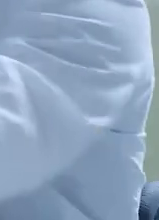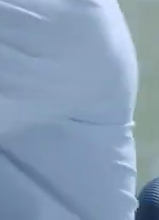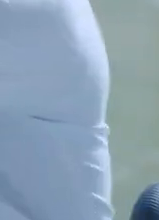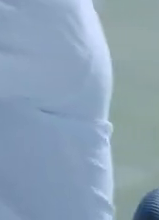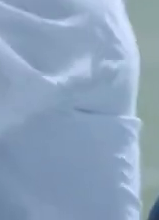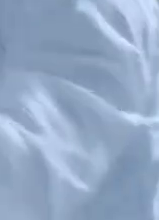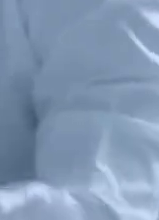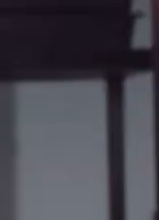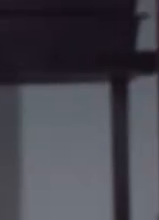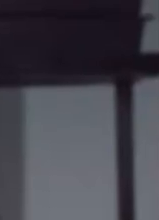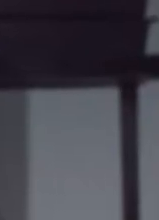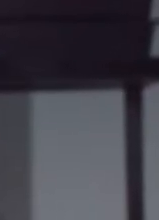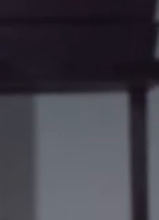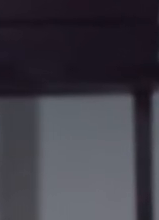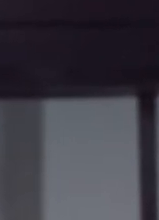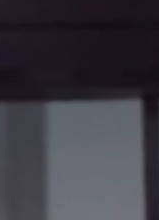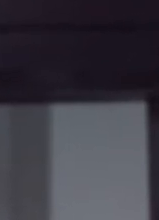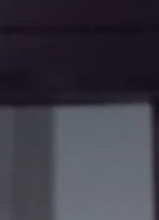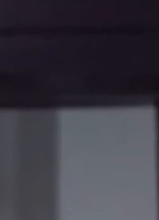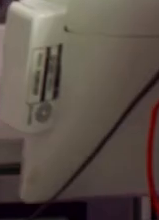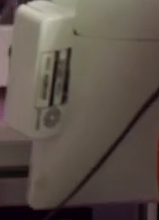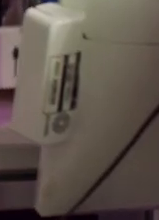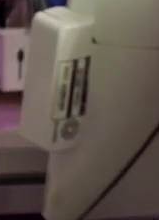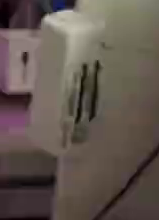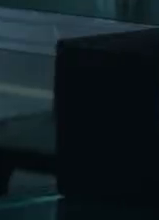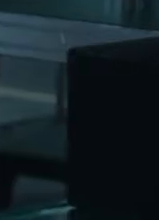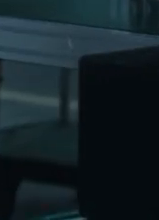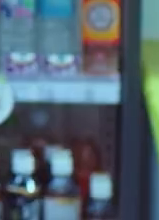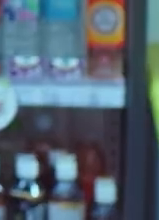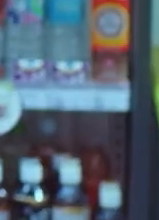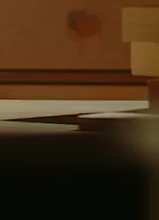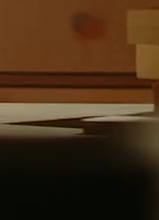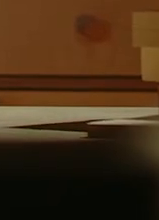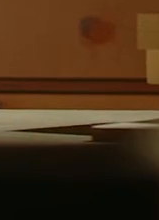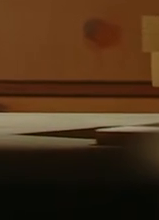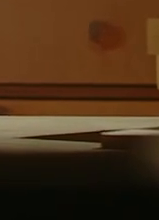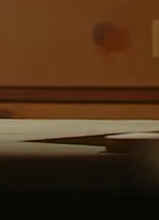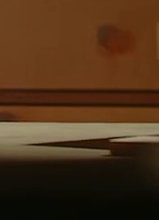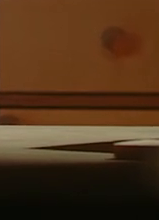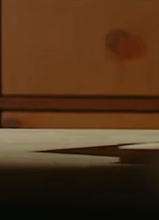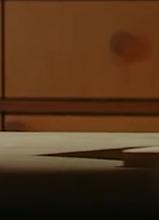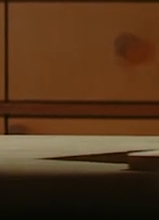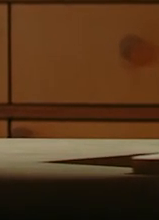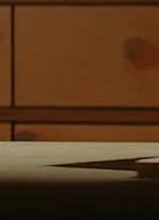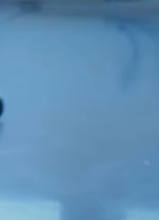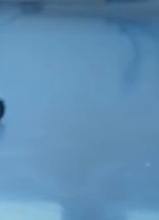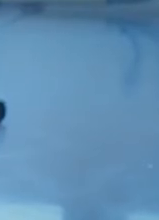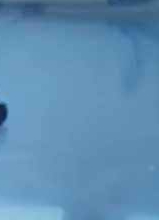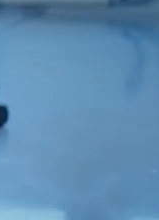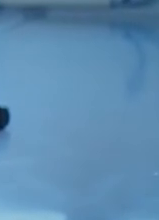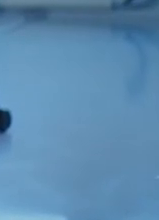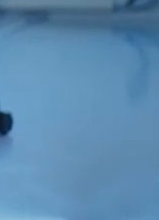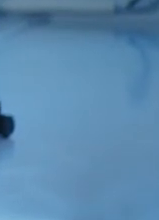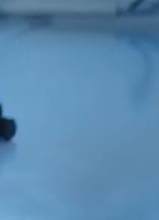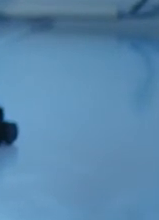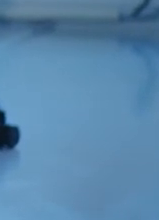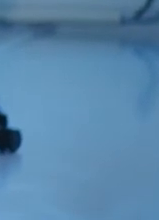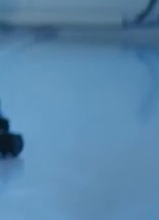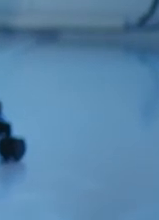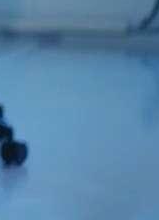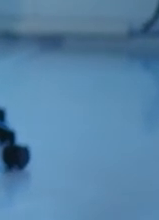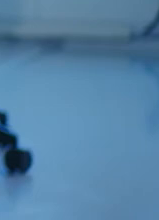명이니까요. 나는 장애인이지만 내 일에 장애는 없습니다.